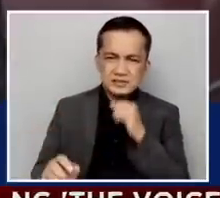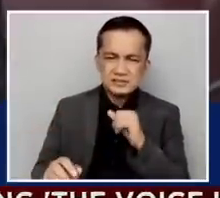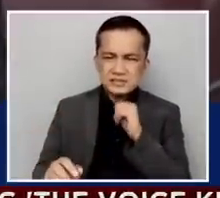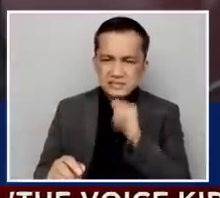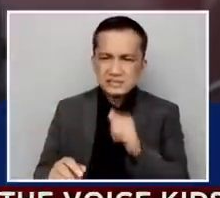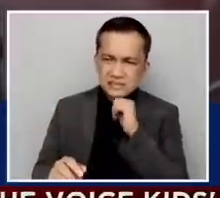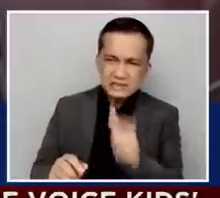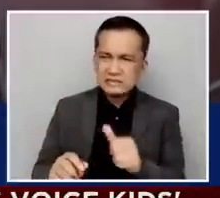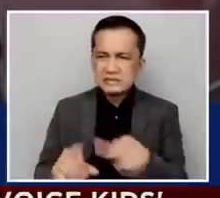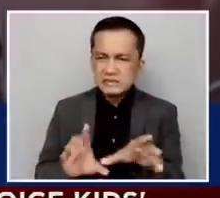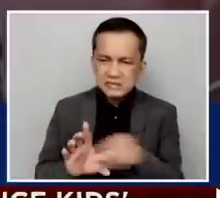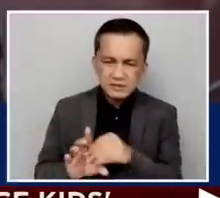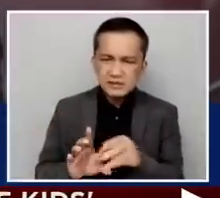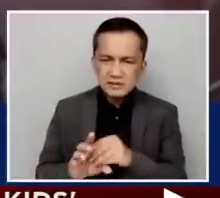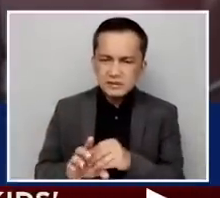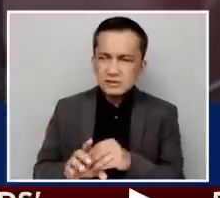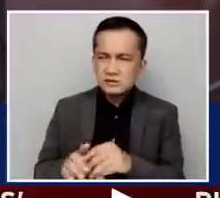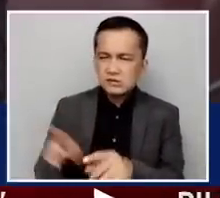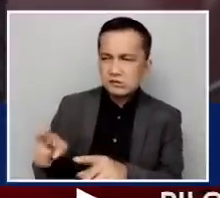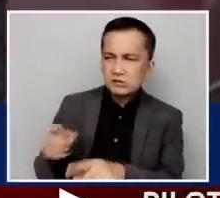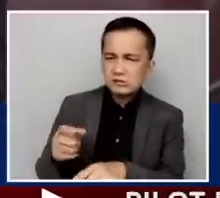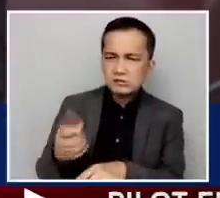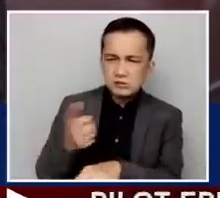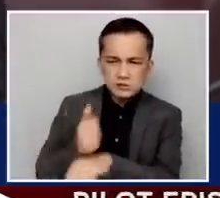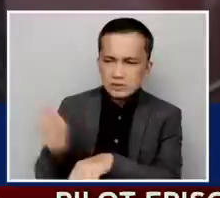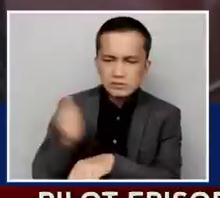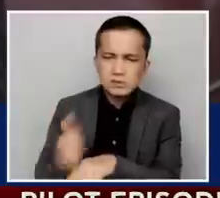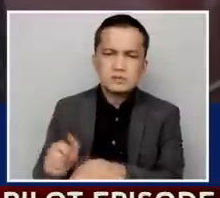na you're being maligned. But